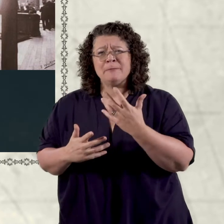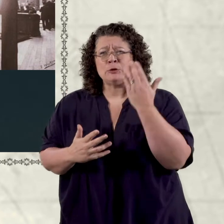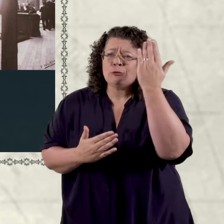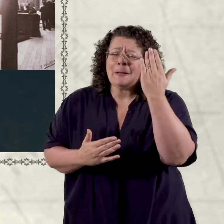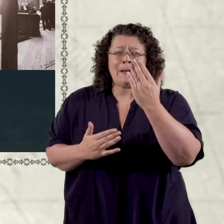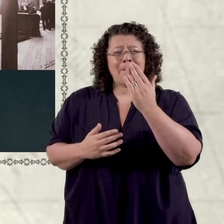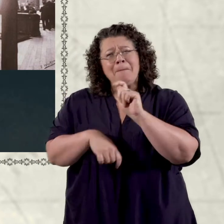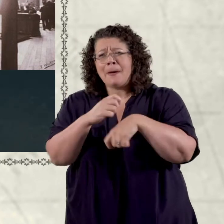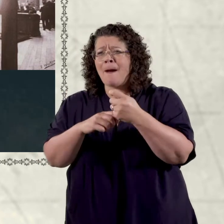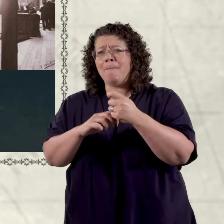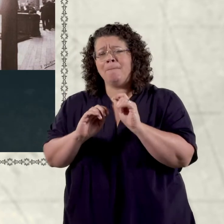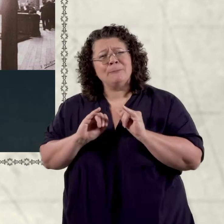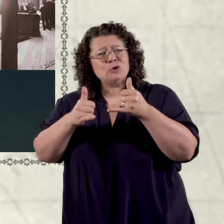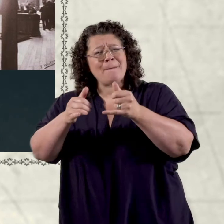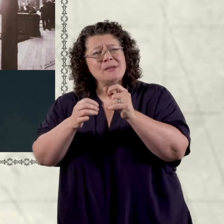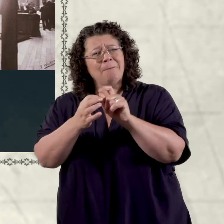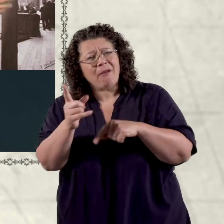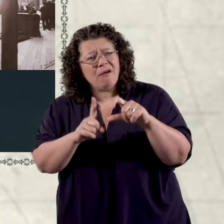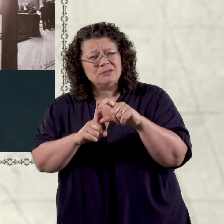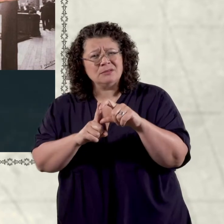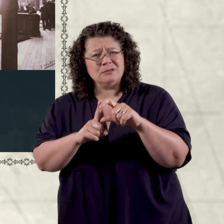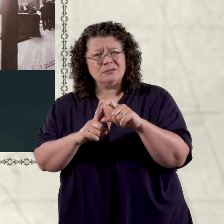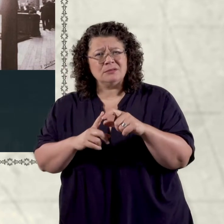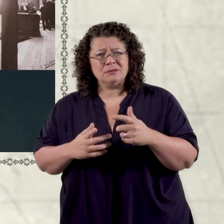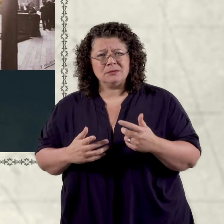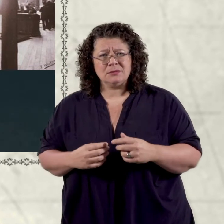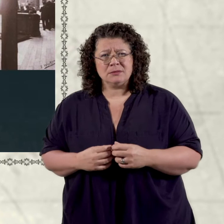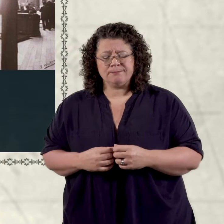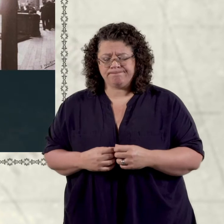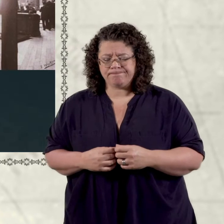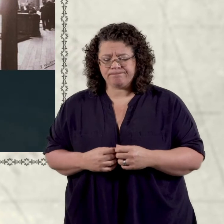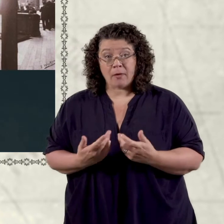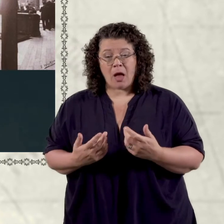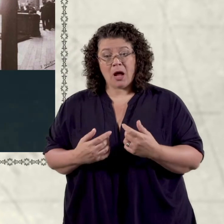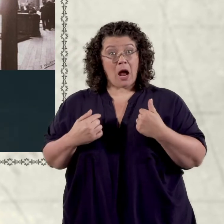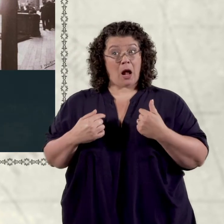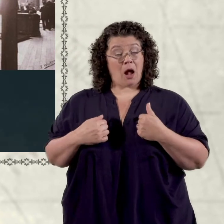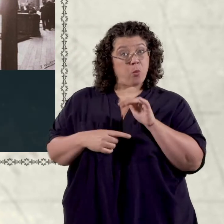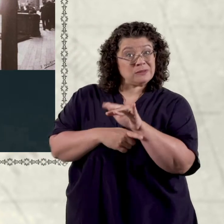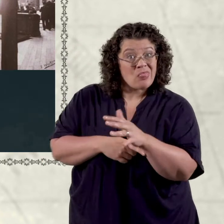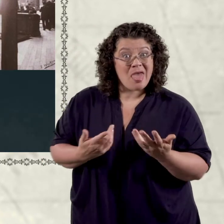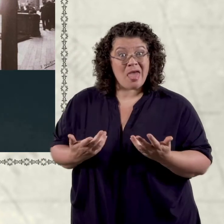â hynna at gael gwireddu ymreiddwyd o fod yn Prifardd Cenedlaethol.